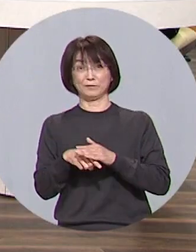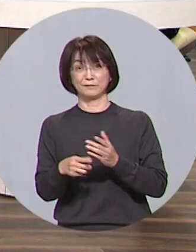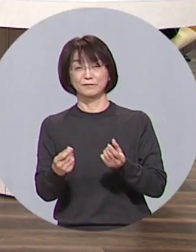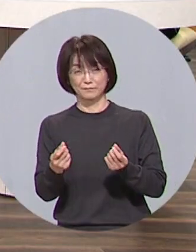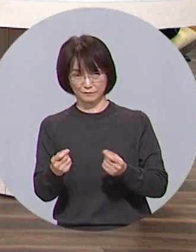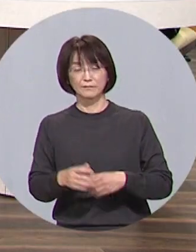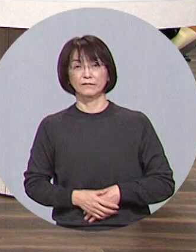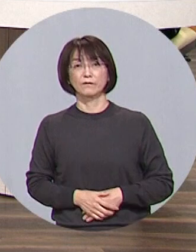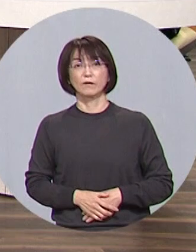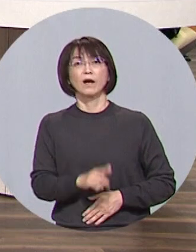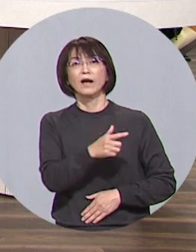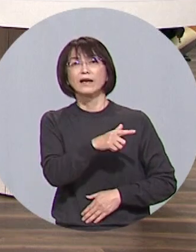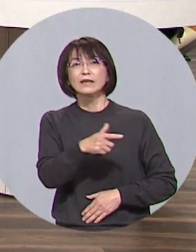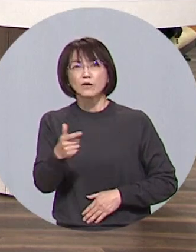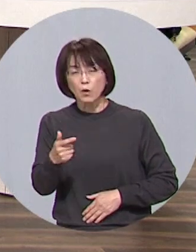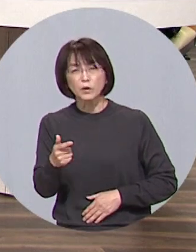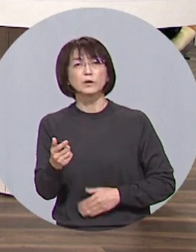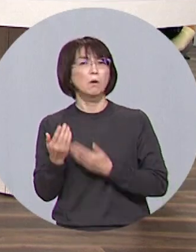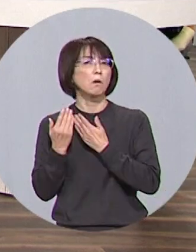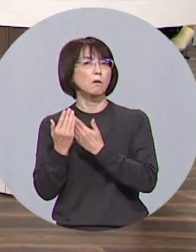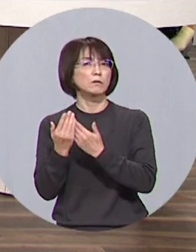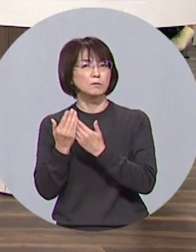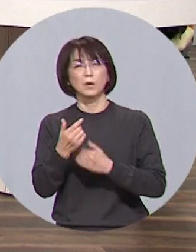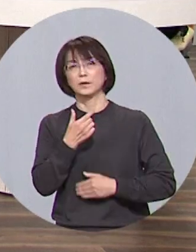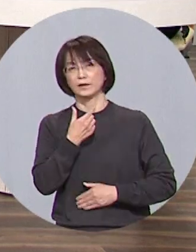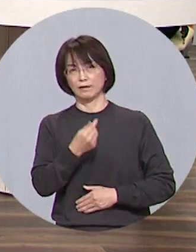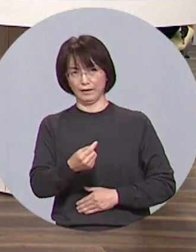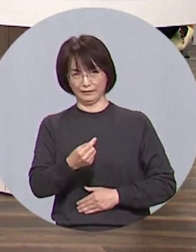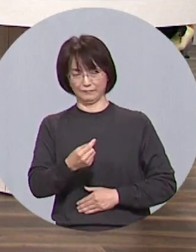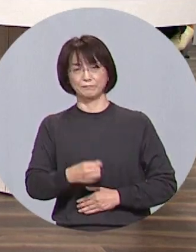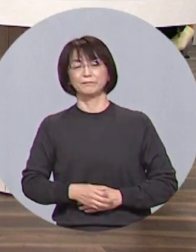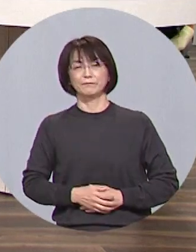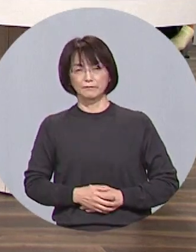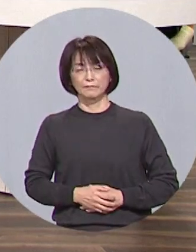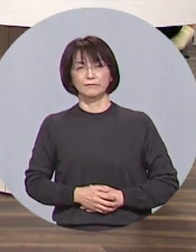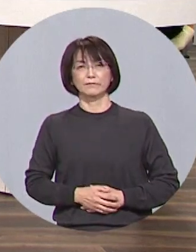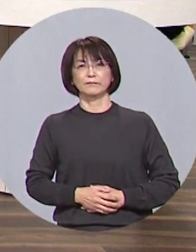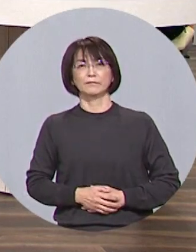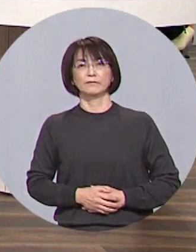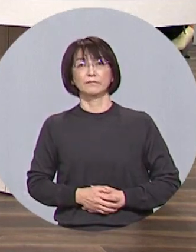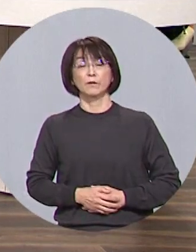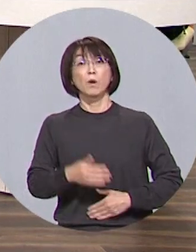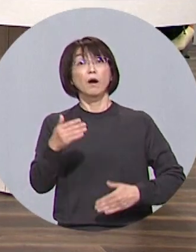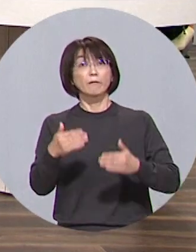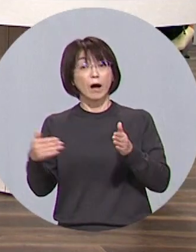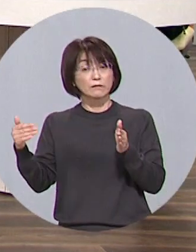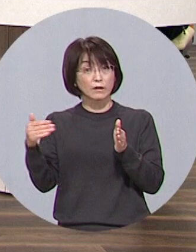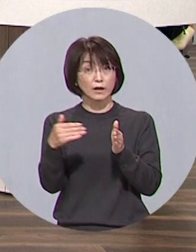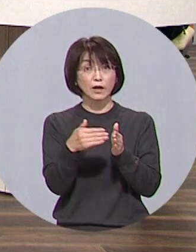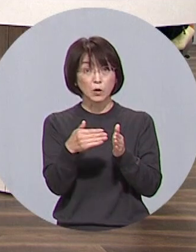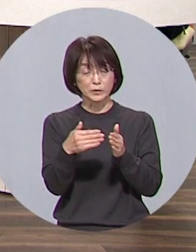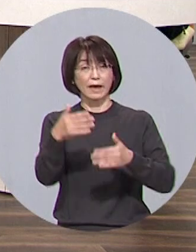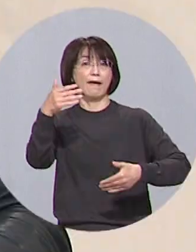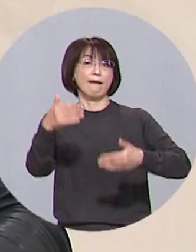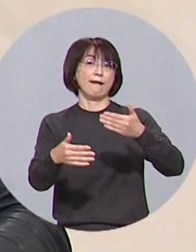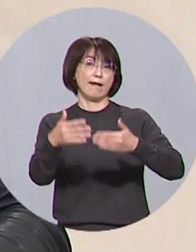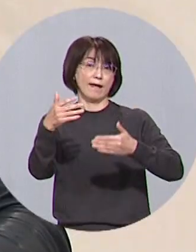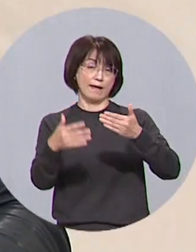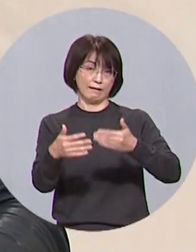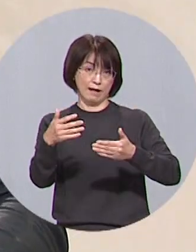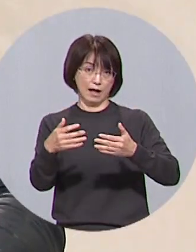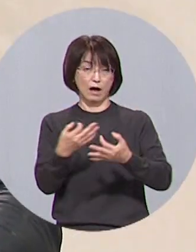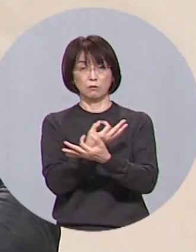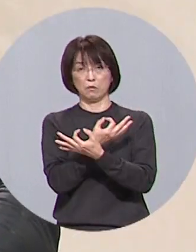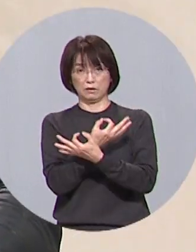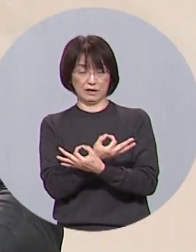はい、ロケの他にもいろいろ花輪さんにお話をお伺いしたいと思います。ただ番組後半にはですね、映画、はい、飛んで埼